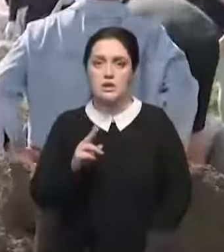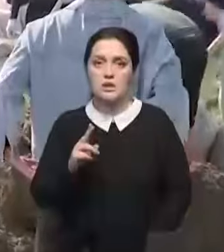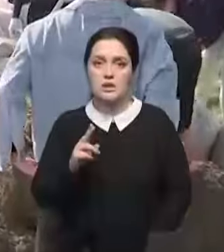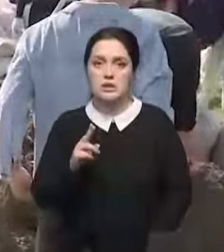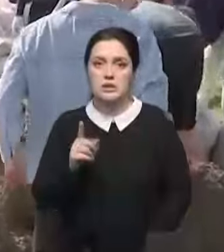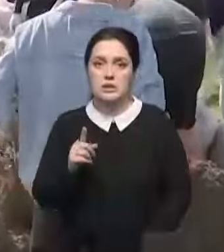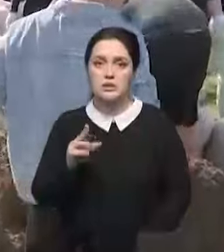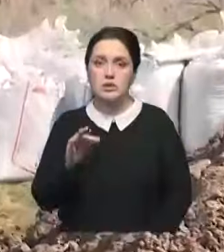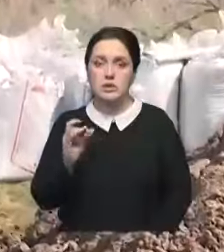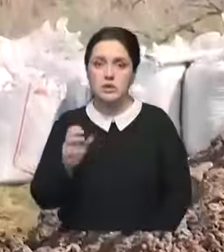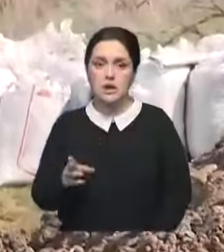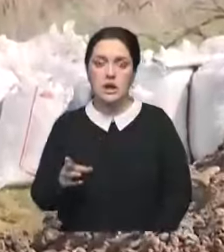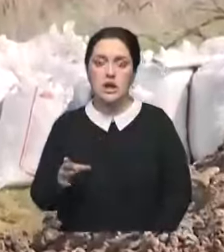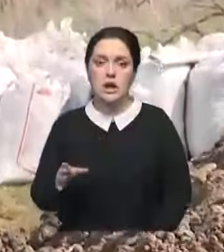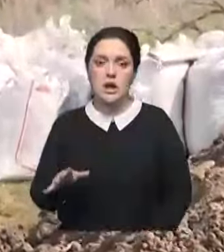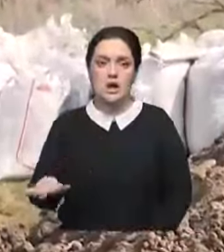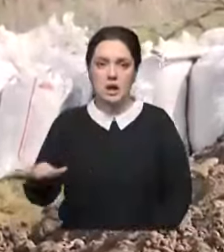Кызылкагинского районов.